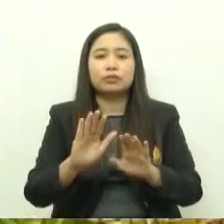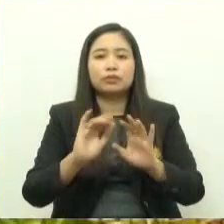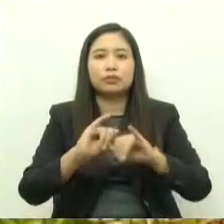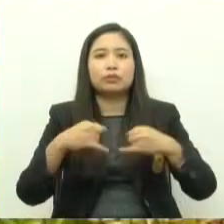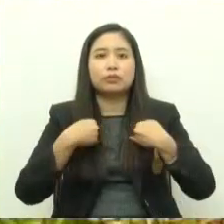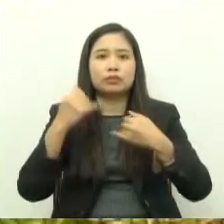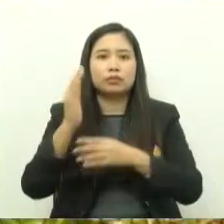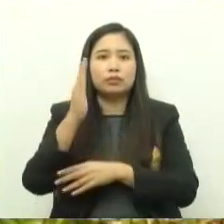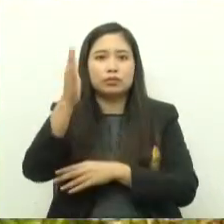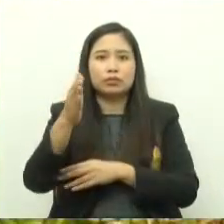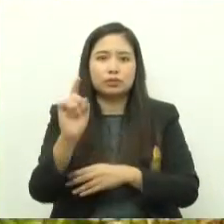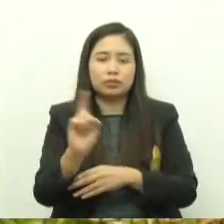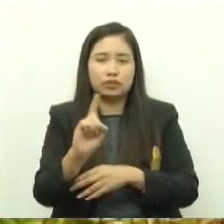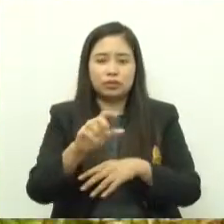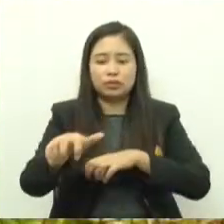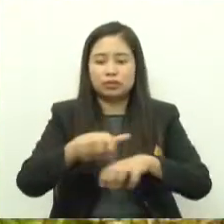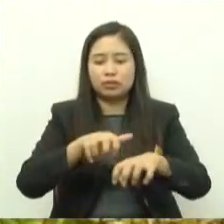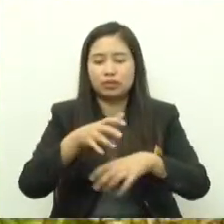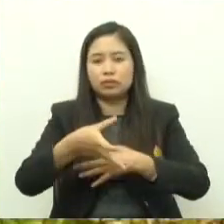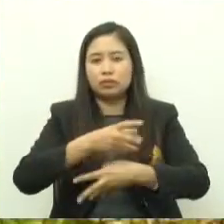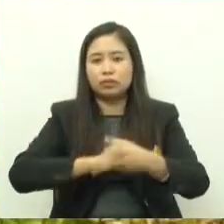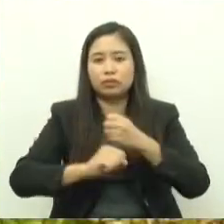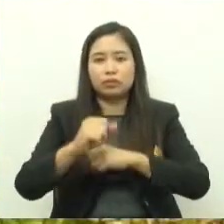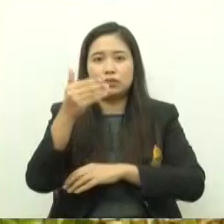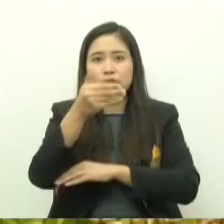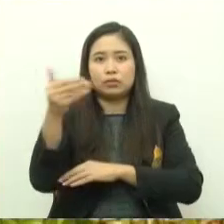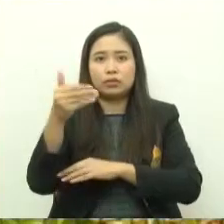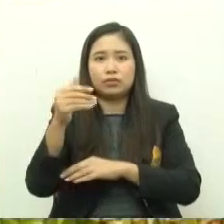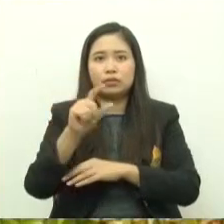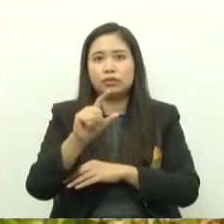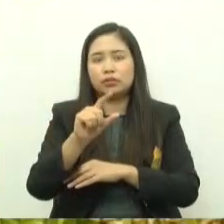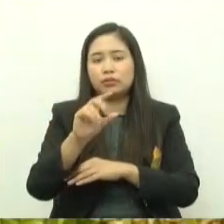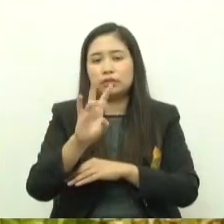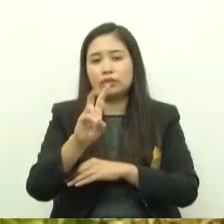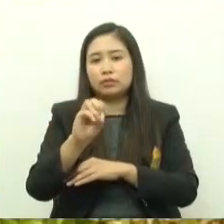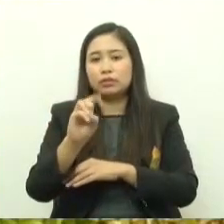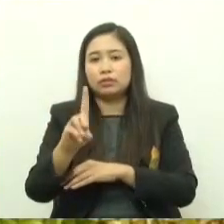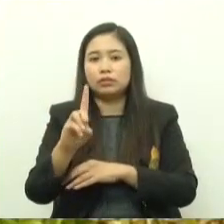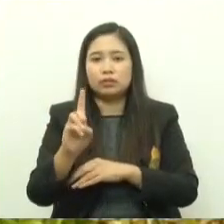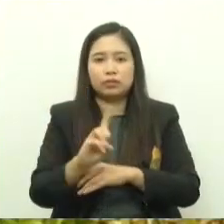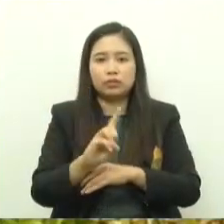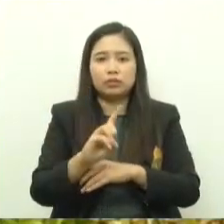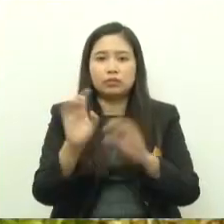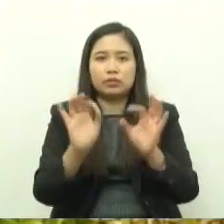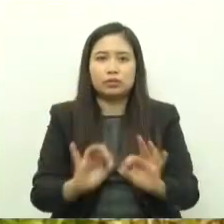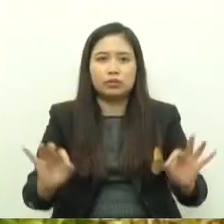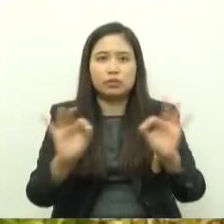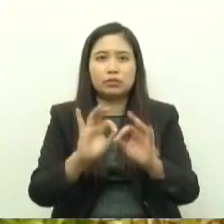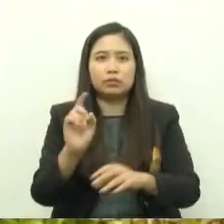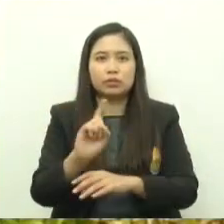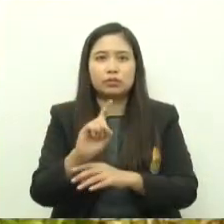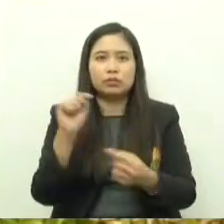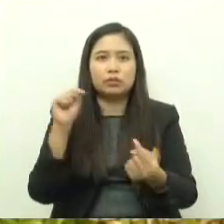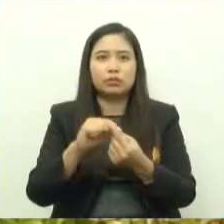ไปนะคะของการจัดงานศิลปะหัตกรรมนักเรียนระดับชาติครั้งที่ 71นะคะก็คือที่สำคัญก็คือในเรื่อง